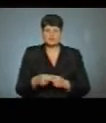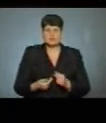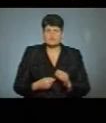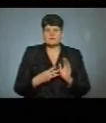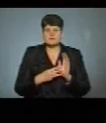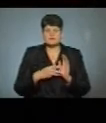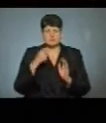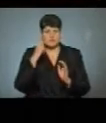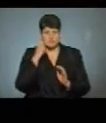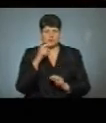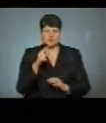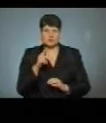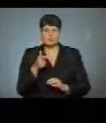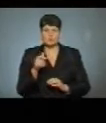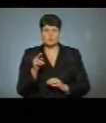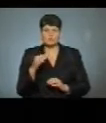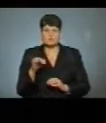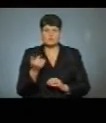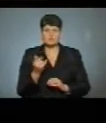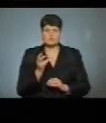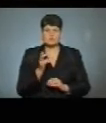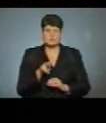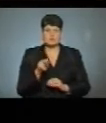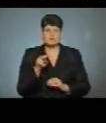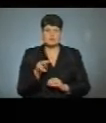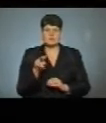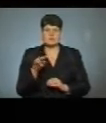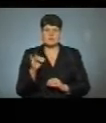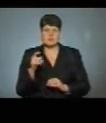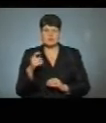80-річна Зоя Гопей. Її сьогодні відвідує Леся Лихо.